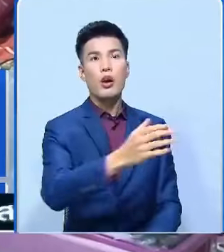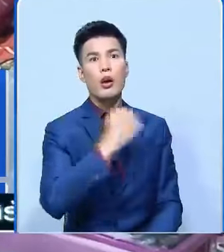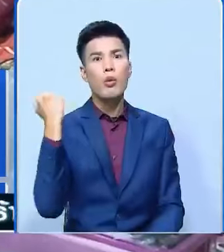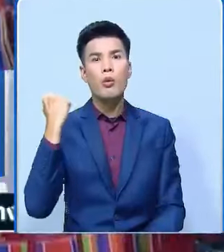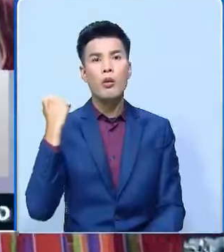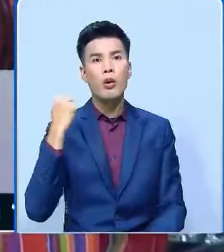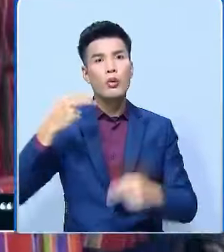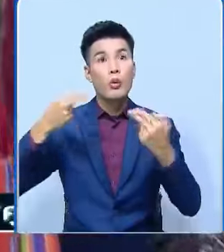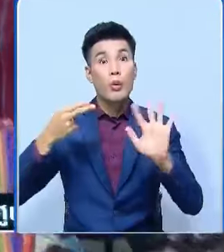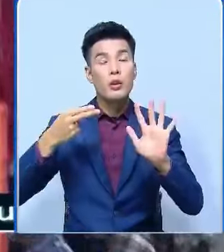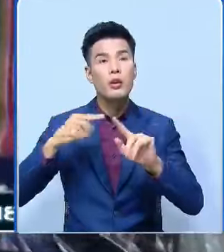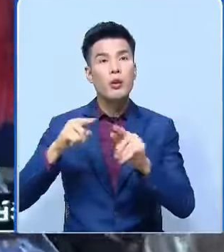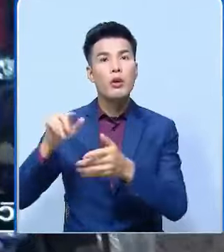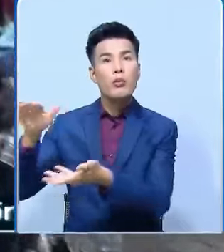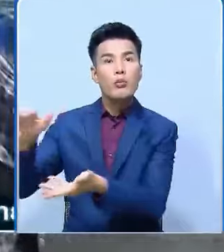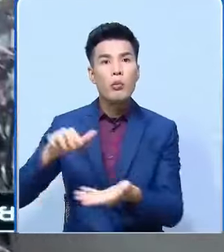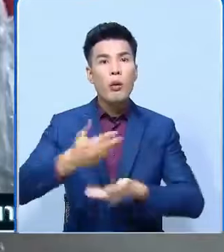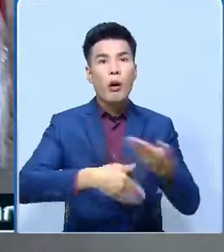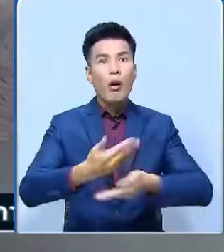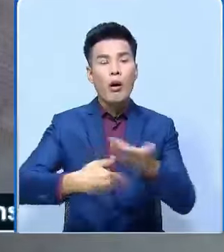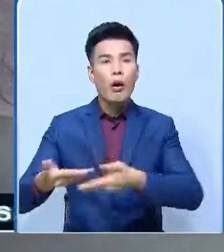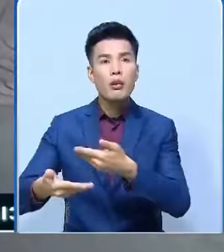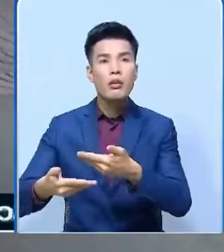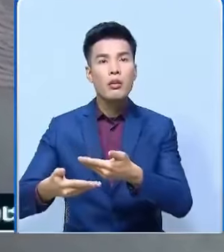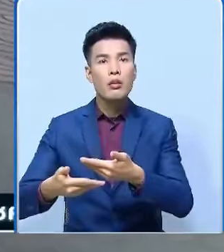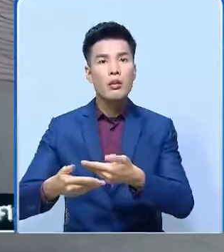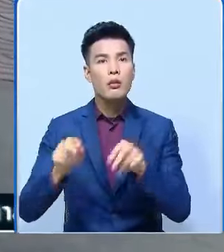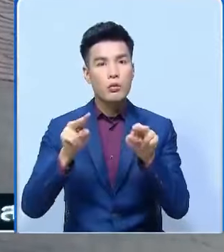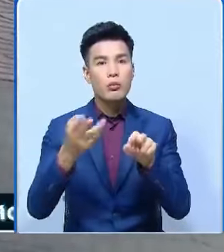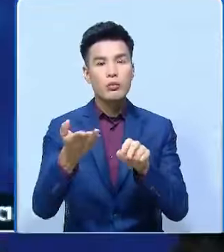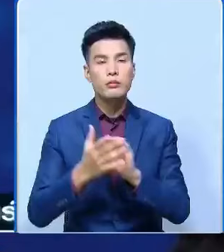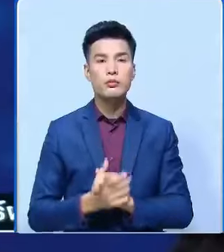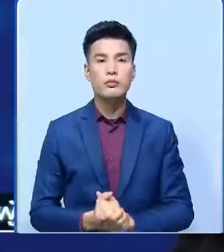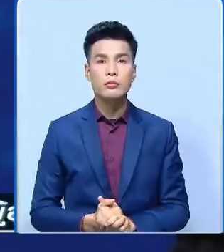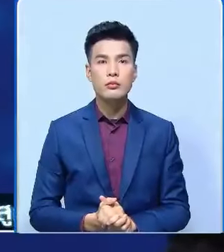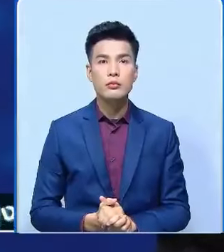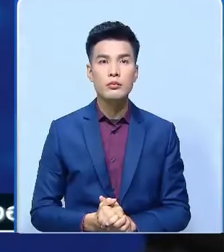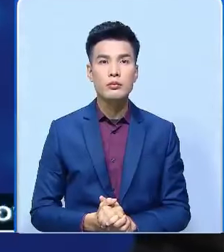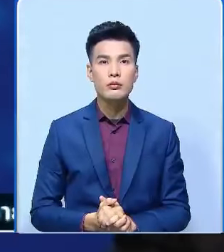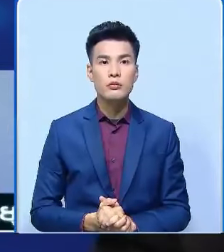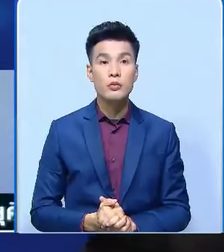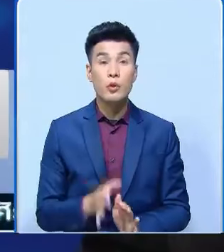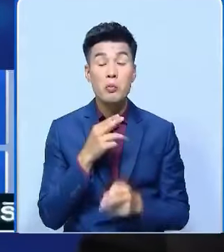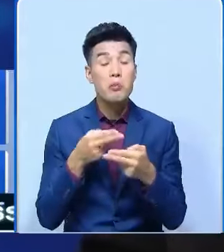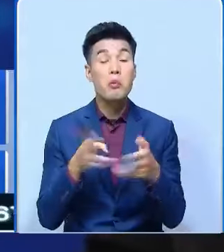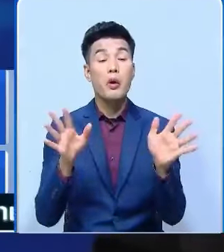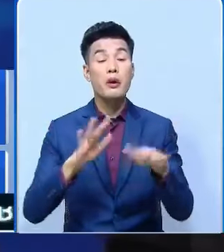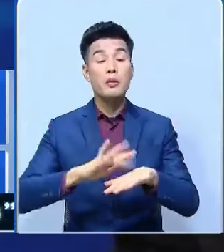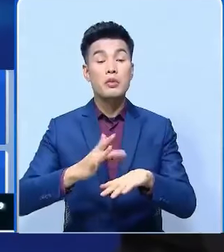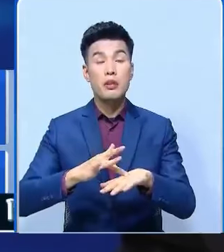ใช่การทำสงครามต่อสู้เหมือนในอดีตที่ผ่านมาค่ะเอาฟังเสียงหน่อยค่ะ ถ้าเราปล่อยให้เป็นตามไปตามธรรมชา